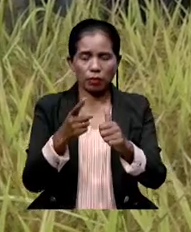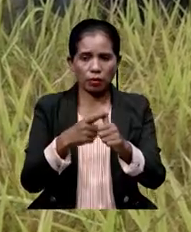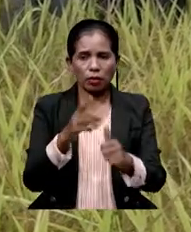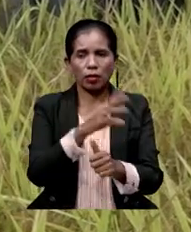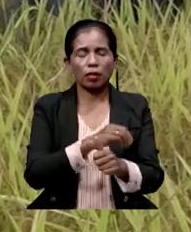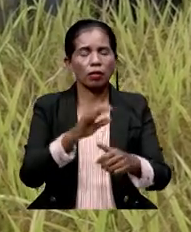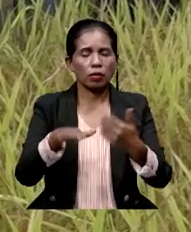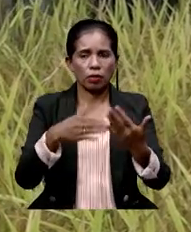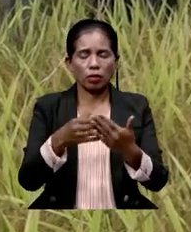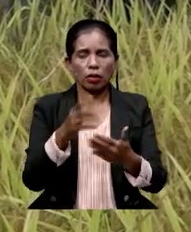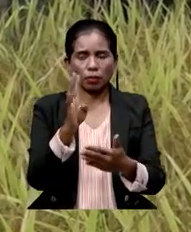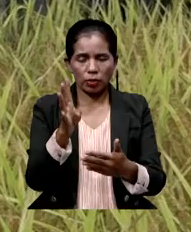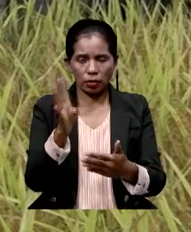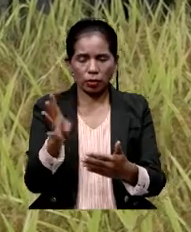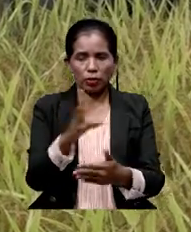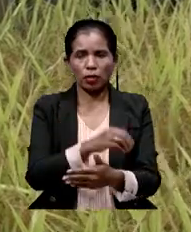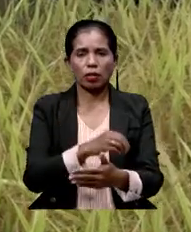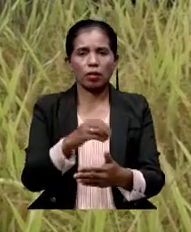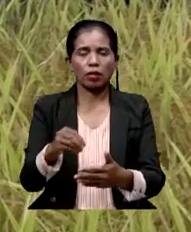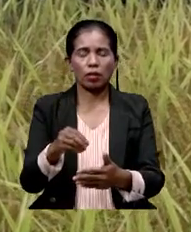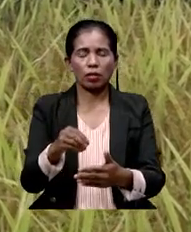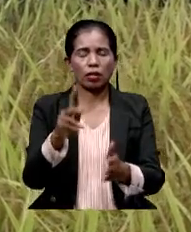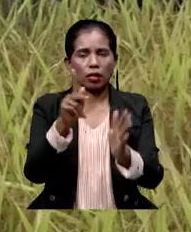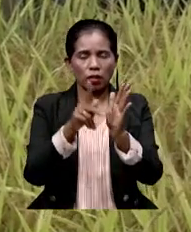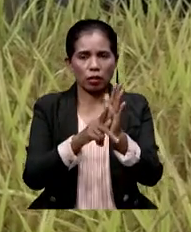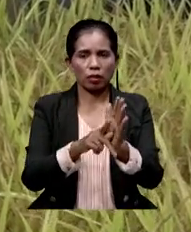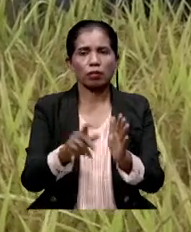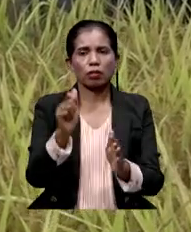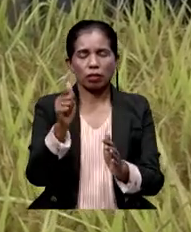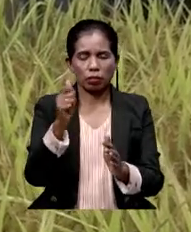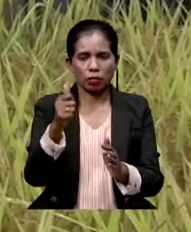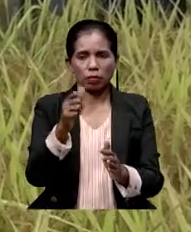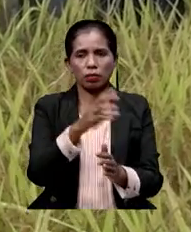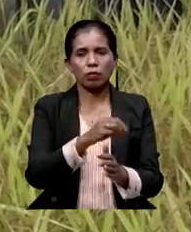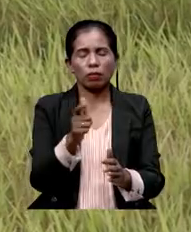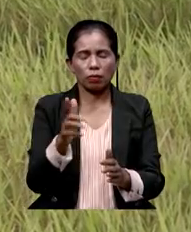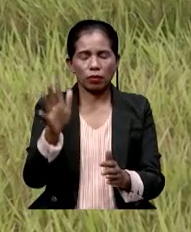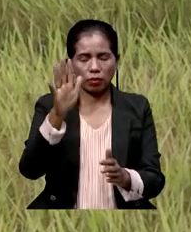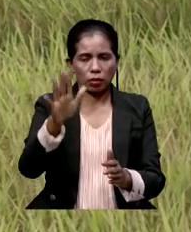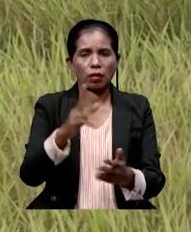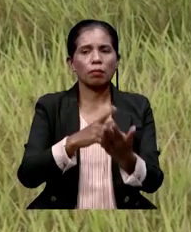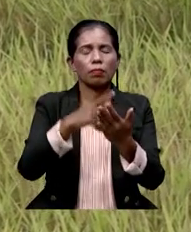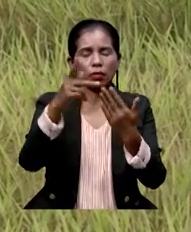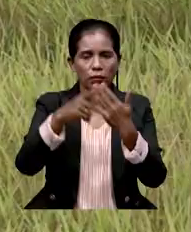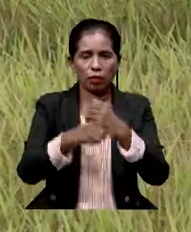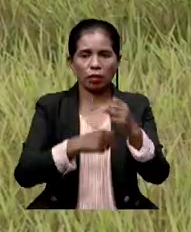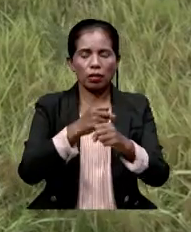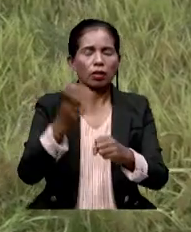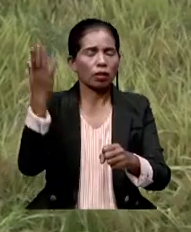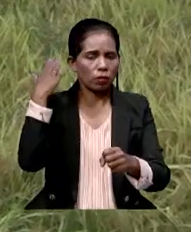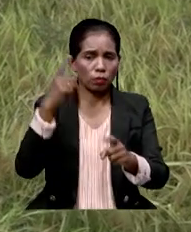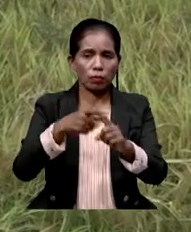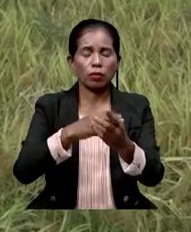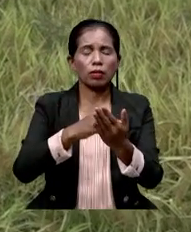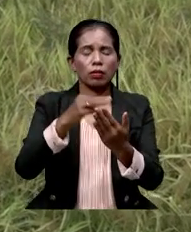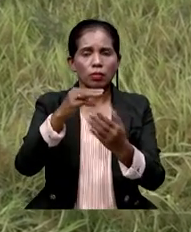kuaze tonelada hatnulu ho peju kilograma sanulu to ruanulu resin lima. CCTL lansa programa demo plot inang kotuk ke munisipi Bobonaru